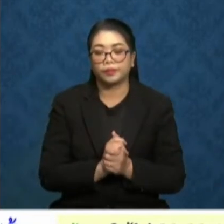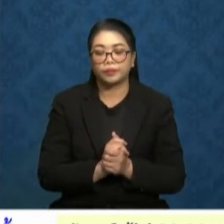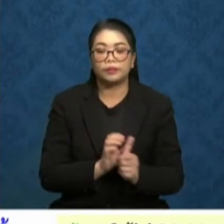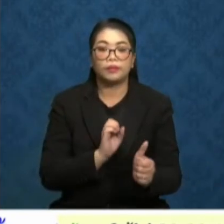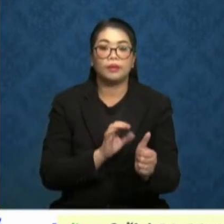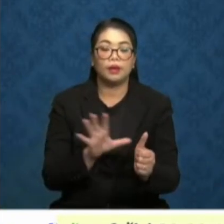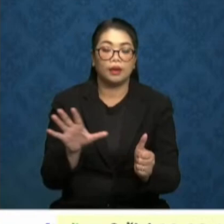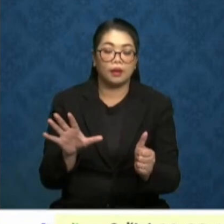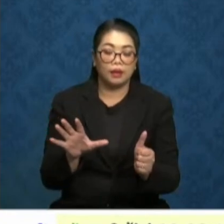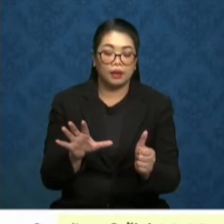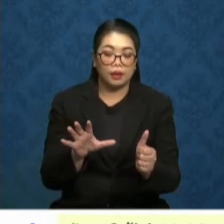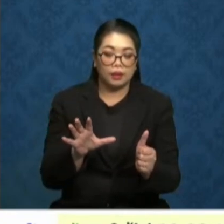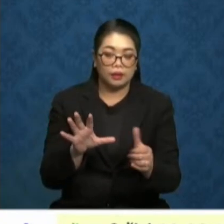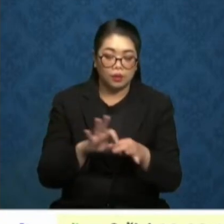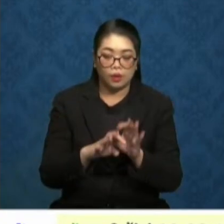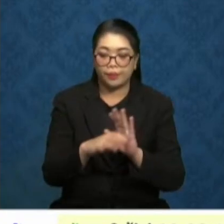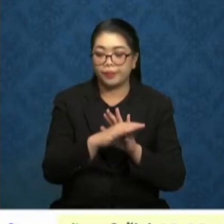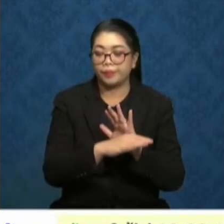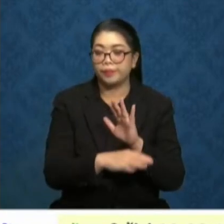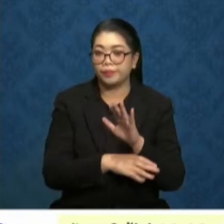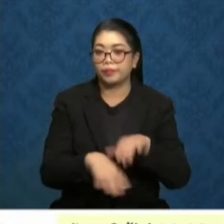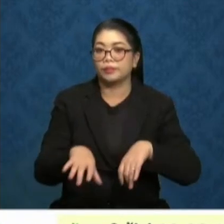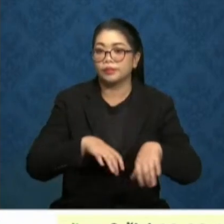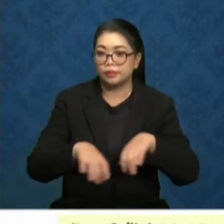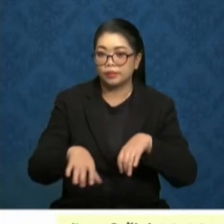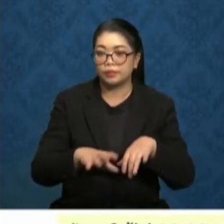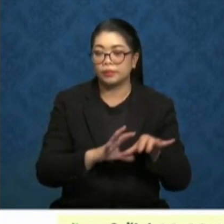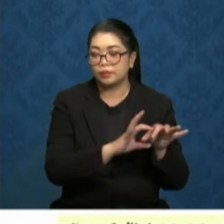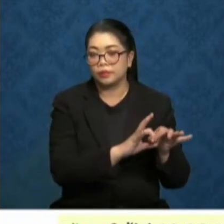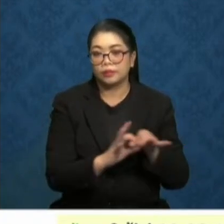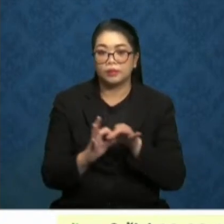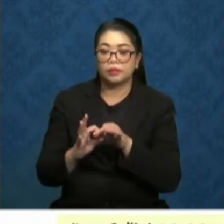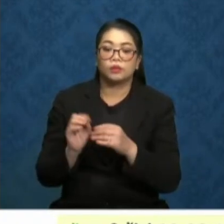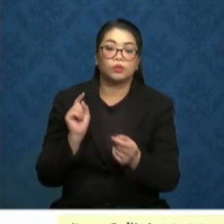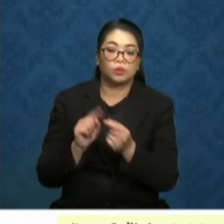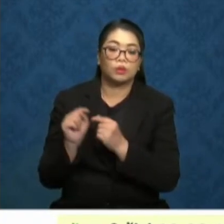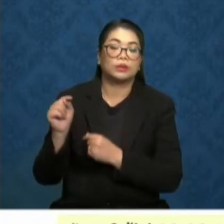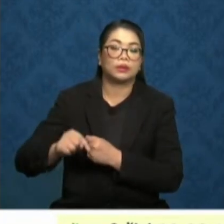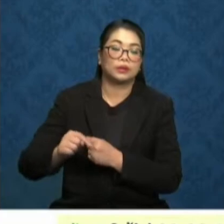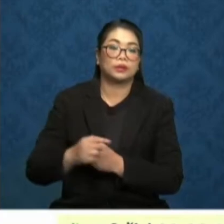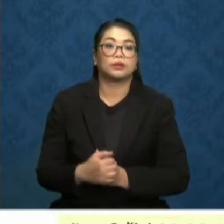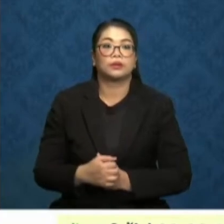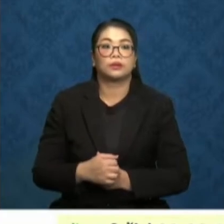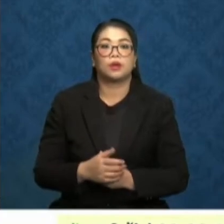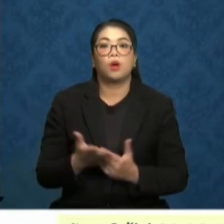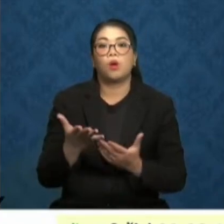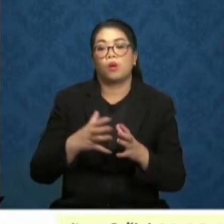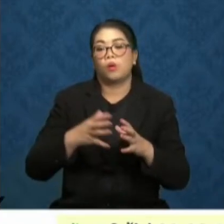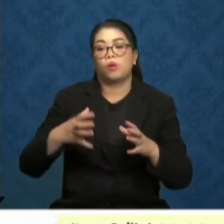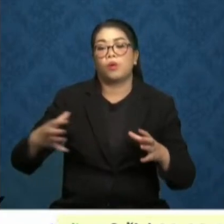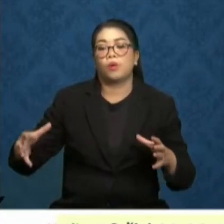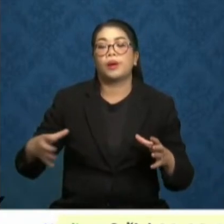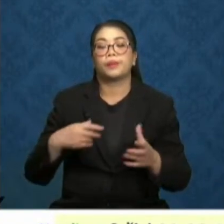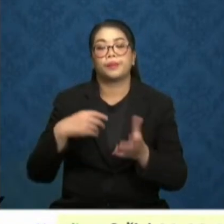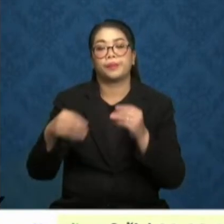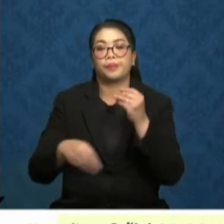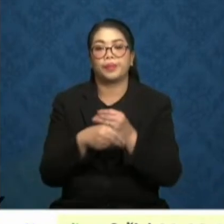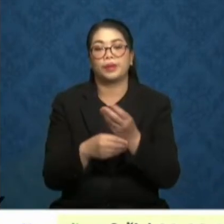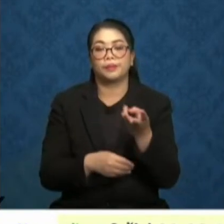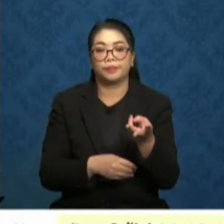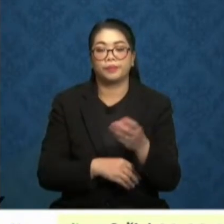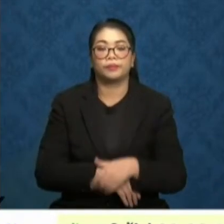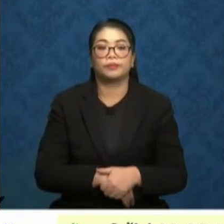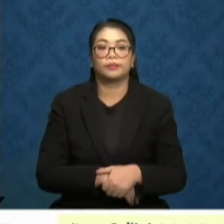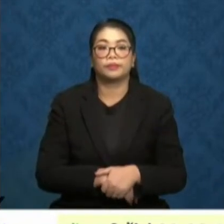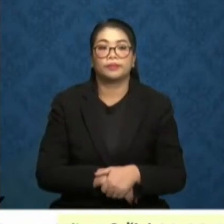นำเก่าในส่วนของกระบวนการที่จะดำเิการไปสู่ตงจุดนี้ใช้เวลาสัเล็น้อยคร ธรมทางครั